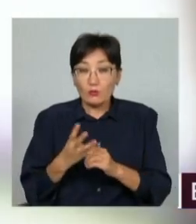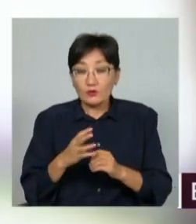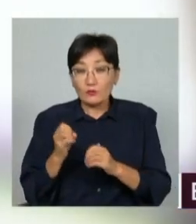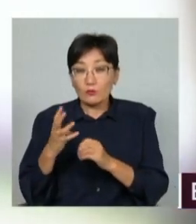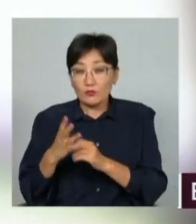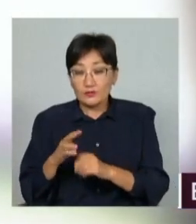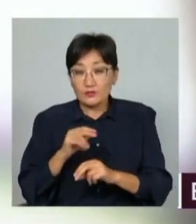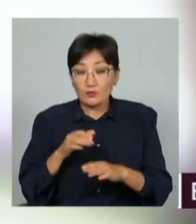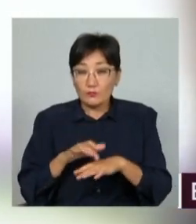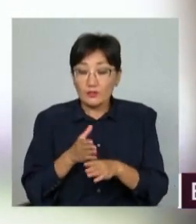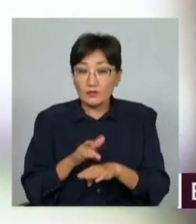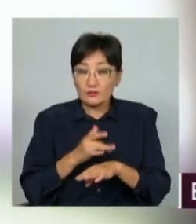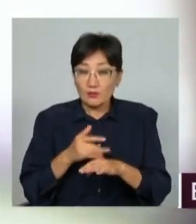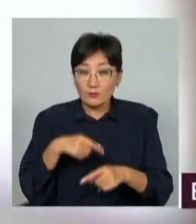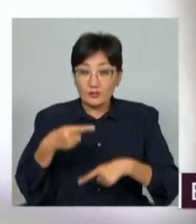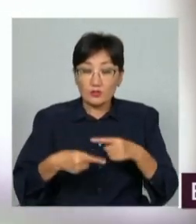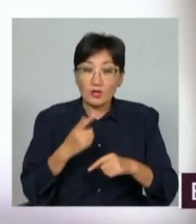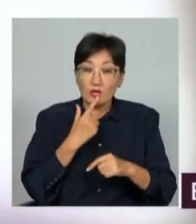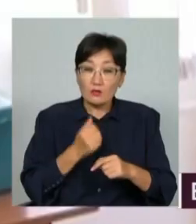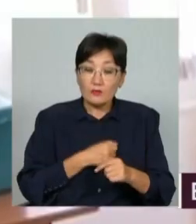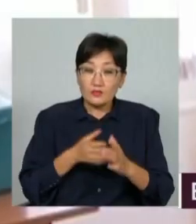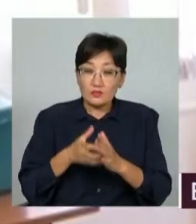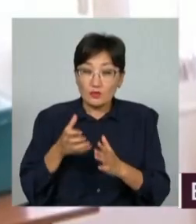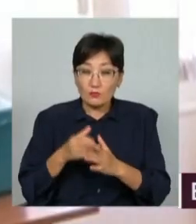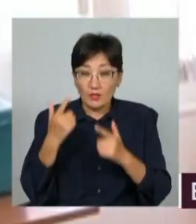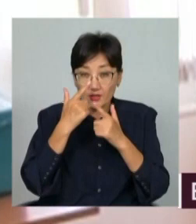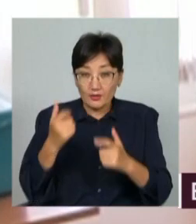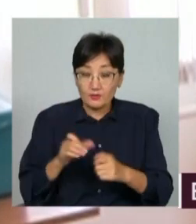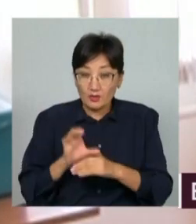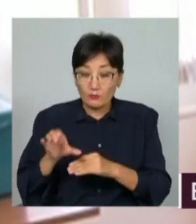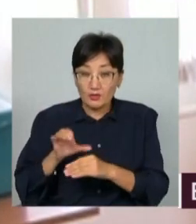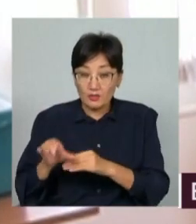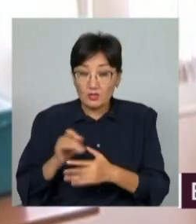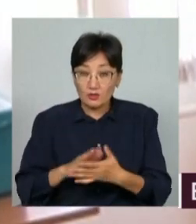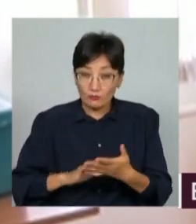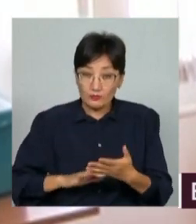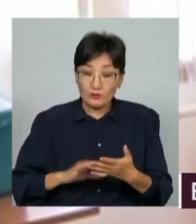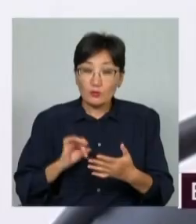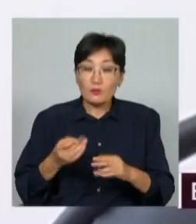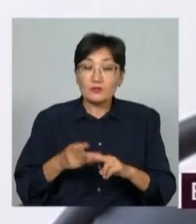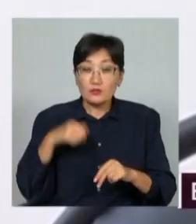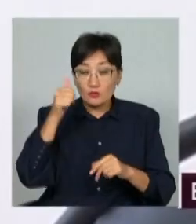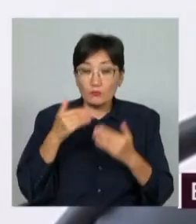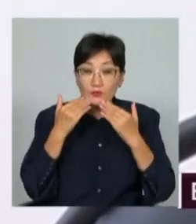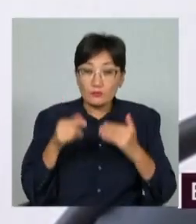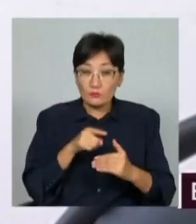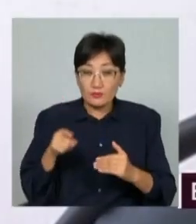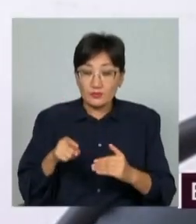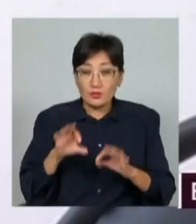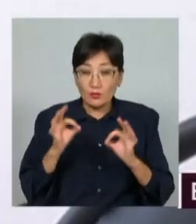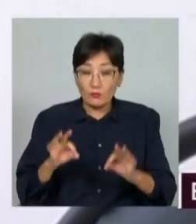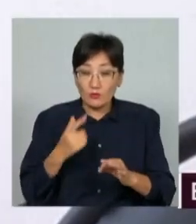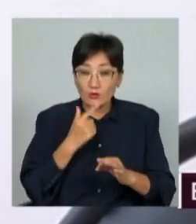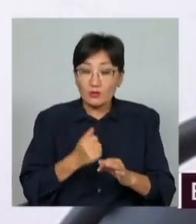14-14 қызметінің сервисі арқылы әскерге шақырылатындарға СМС хабарлама тарату жалғасады. Айта кетейік, жылдың соңына дейін көзгі